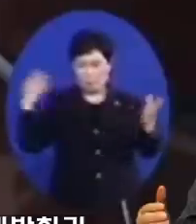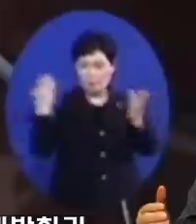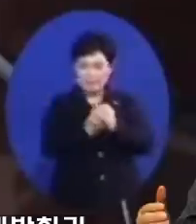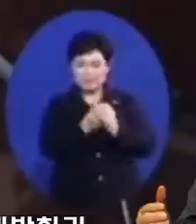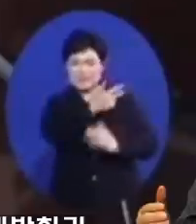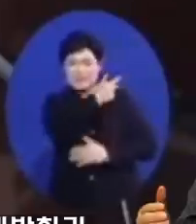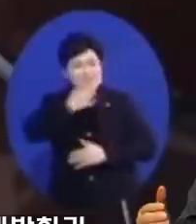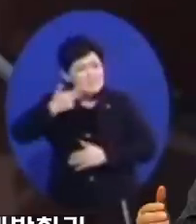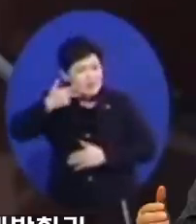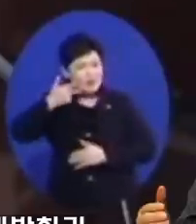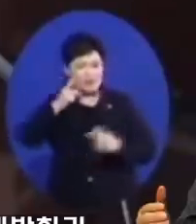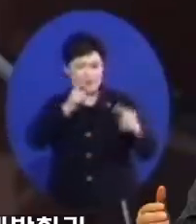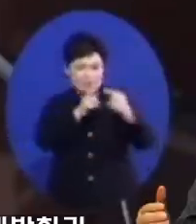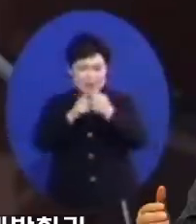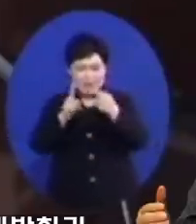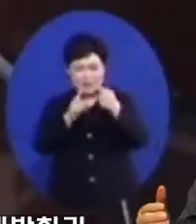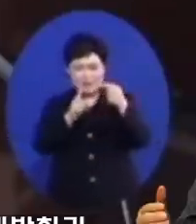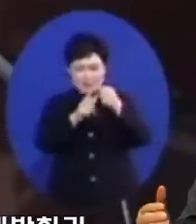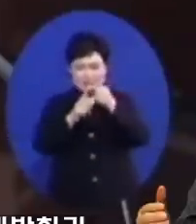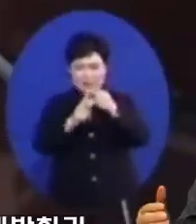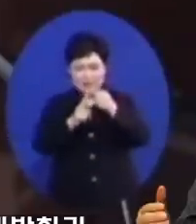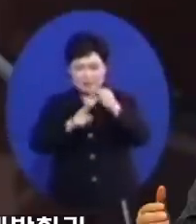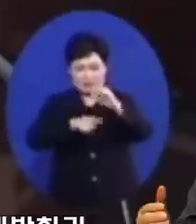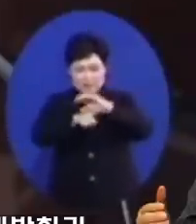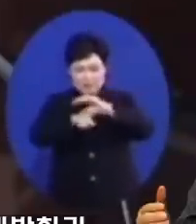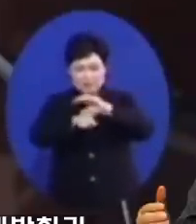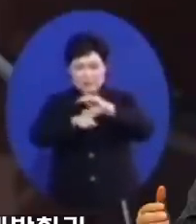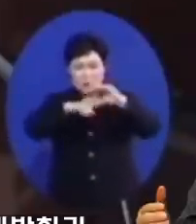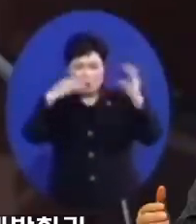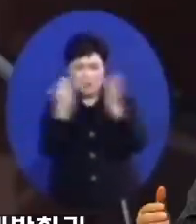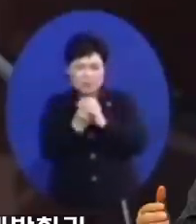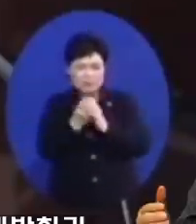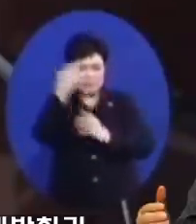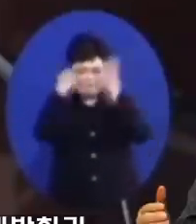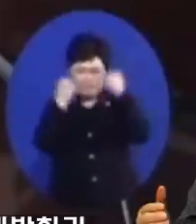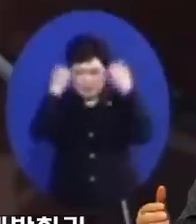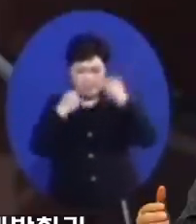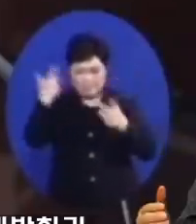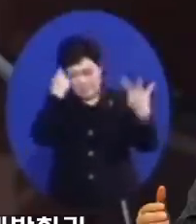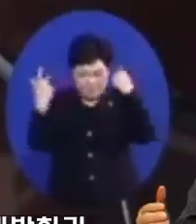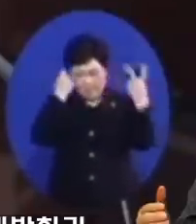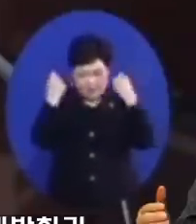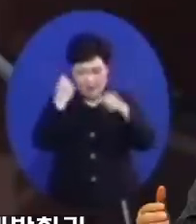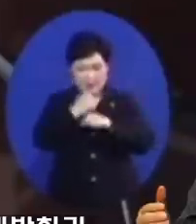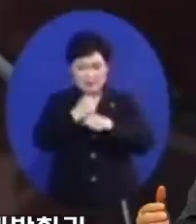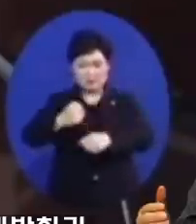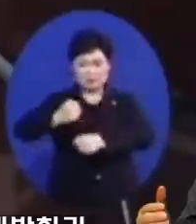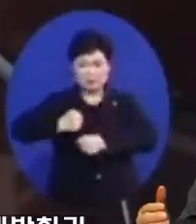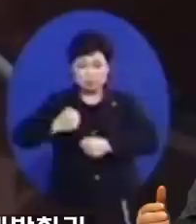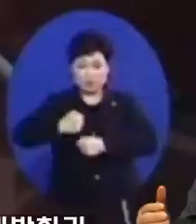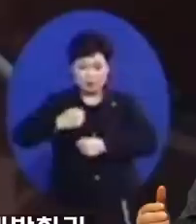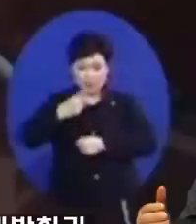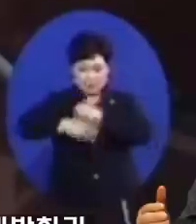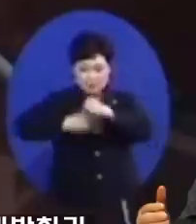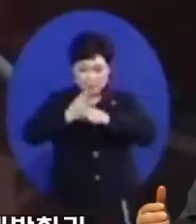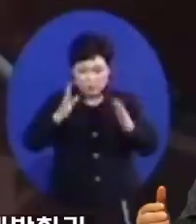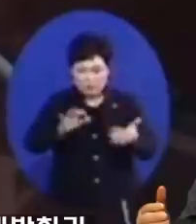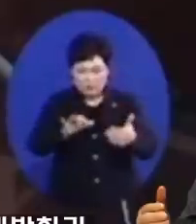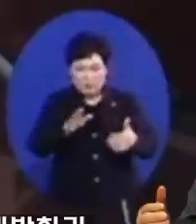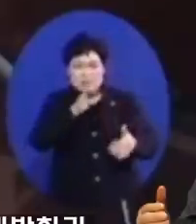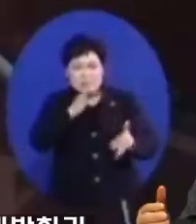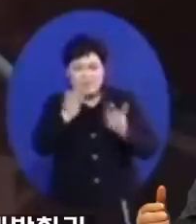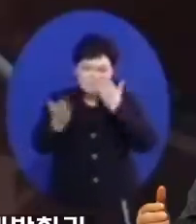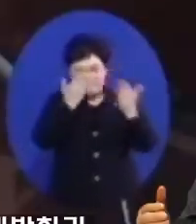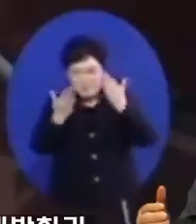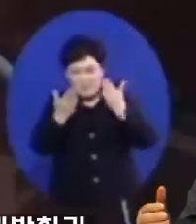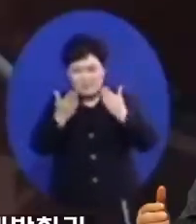영어 단자를 사진에 있는 것을 다 외워서 나가래요. 그 목표를 세우고 군대 3년 동안에 죽도록 영어 단어를